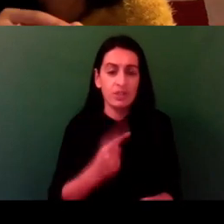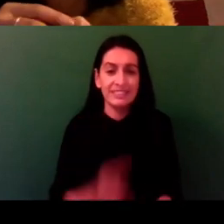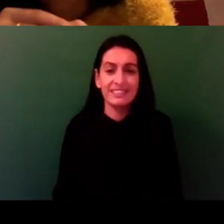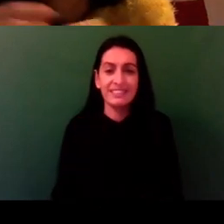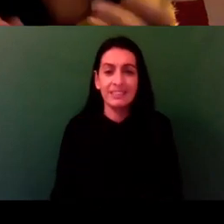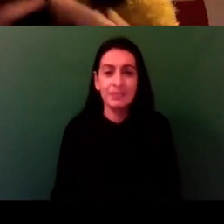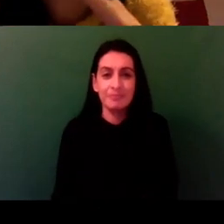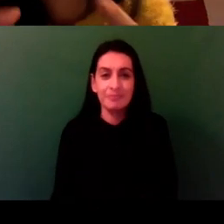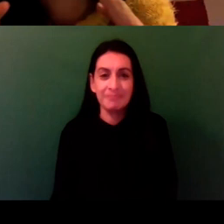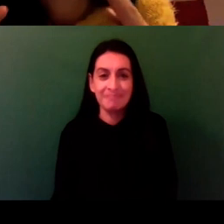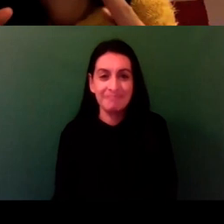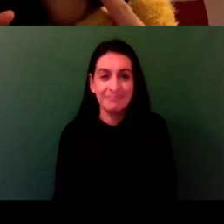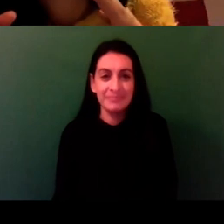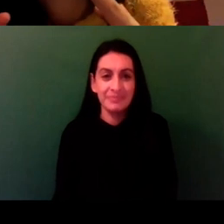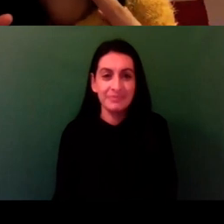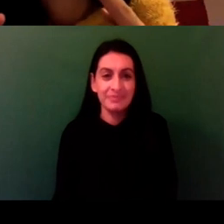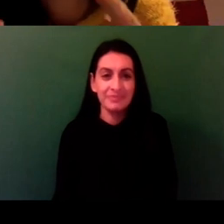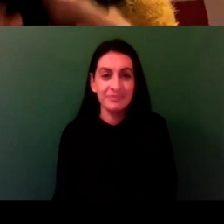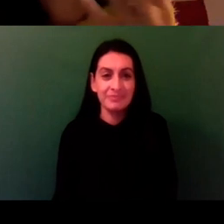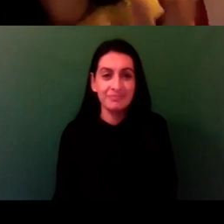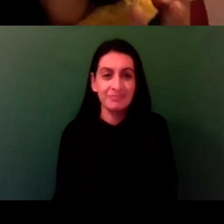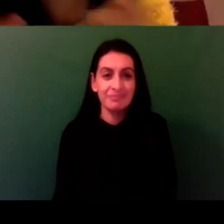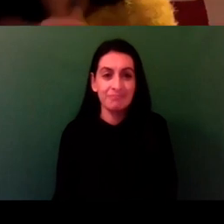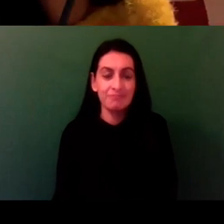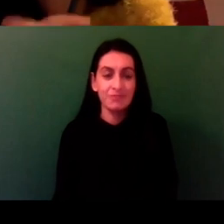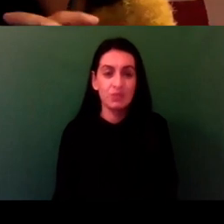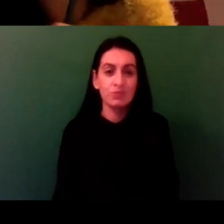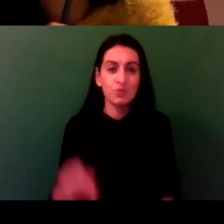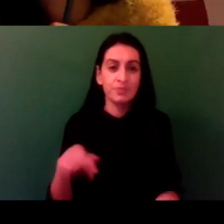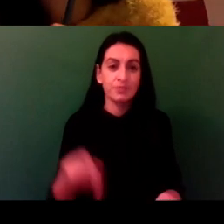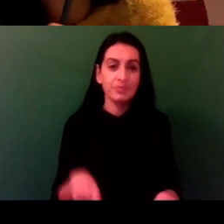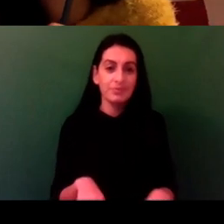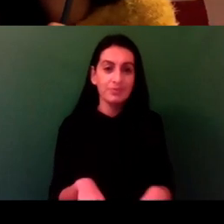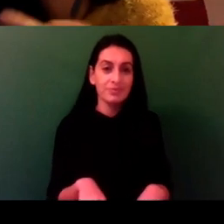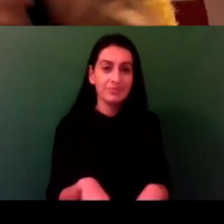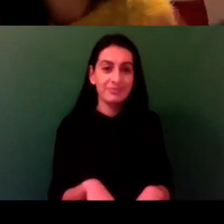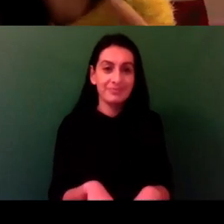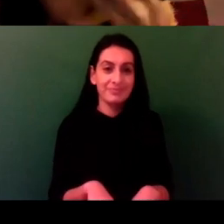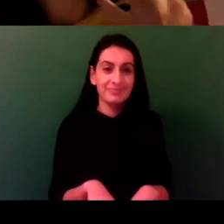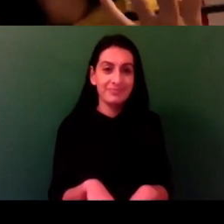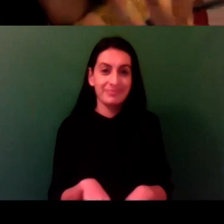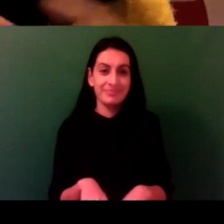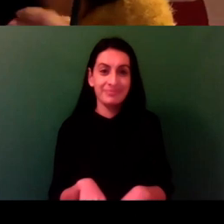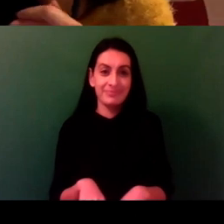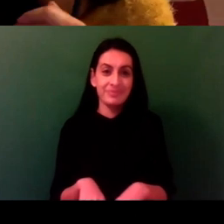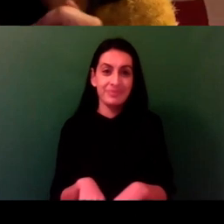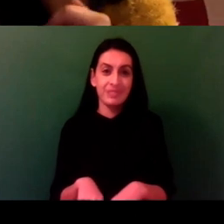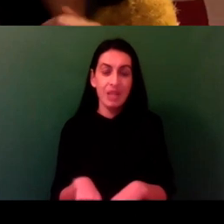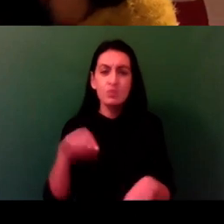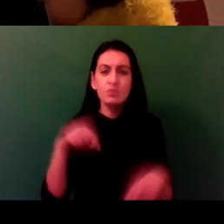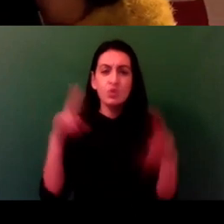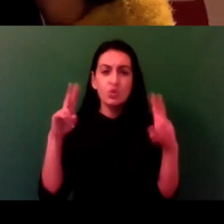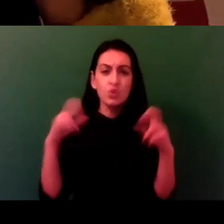çamurlu olsa da, yani hani nereden tutsak elimizde kalıyor, bunu başka başka oturumlar düzenleyip tekrar tekrar konuşsak eminim